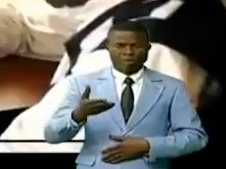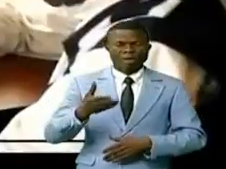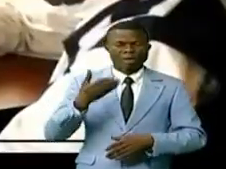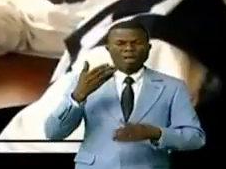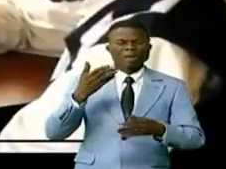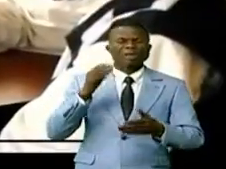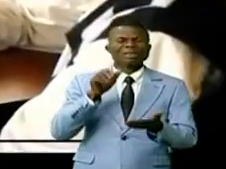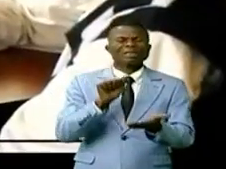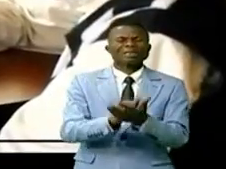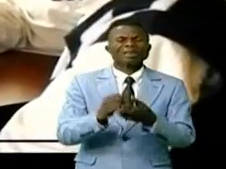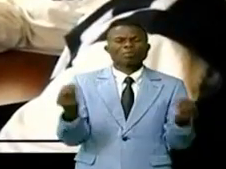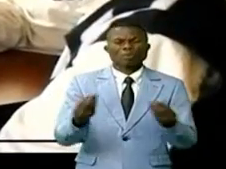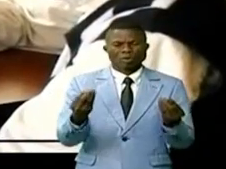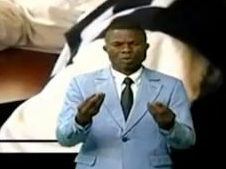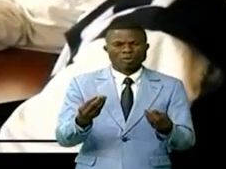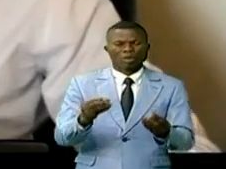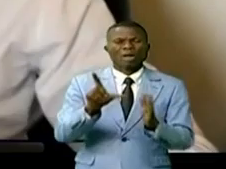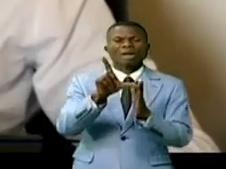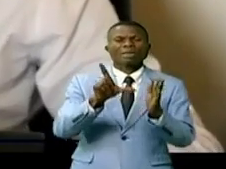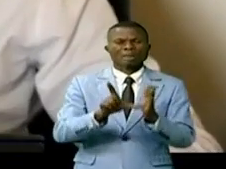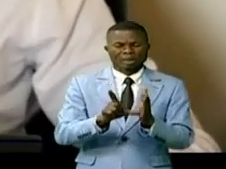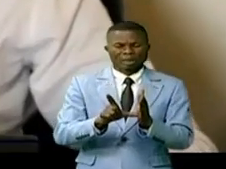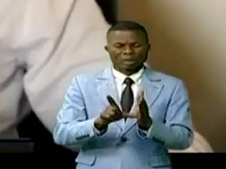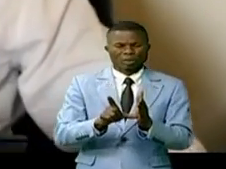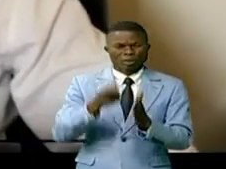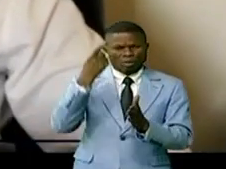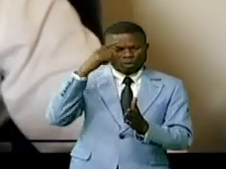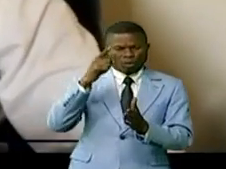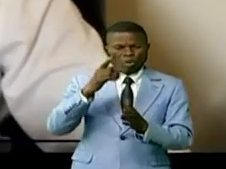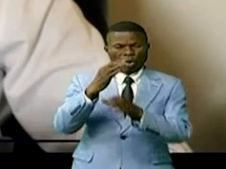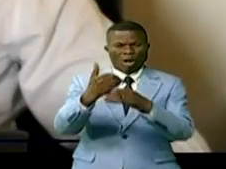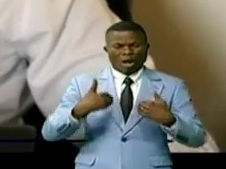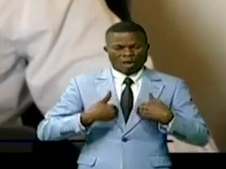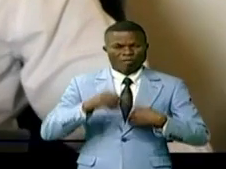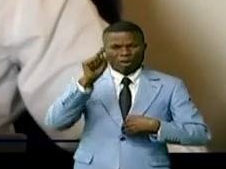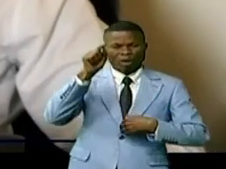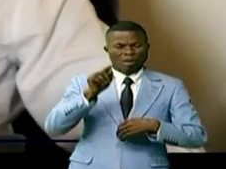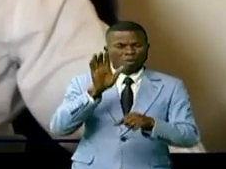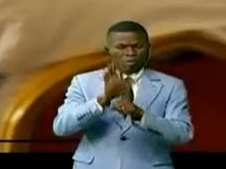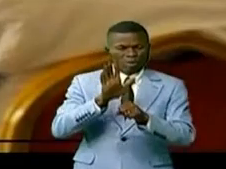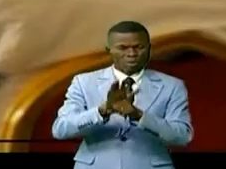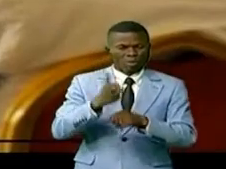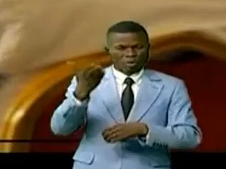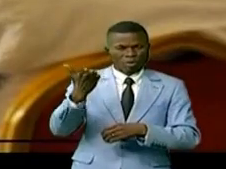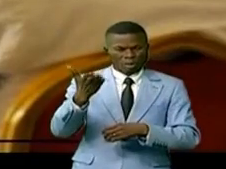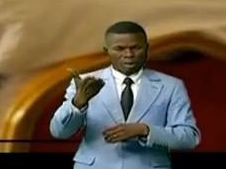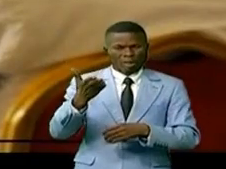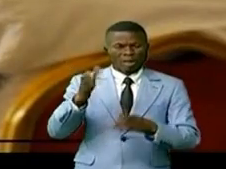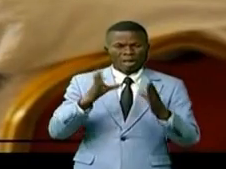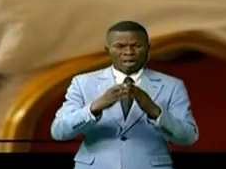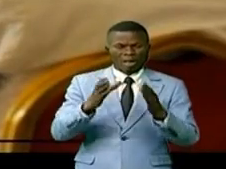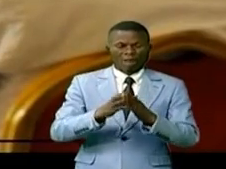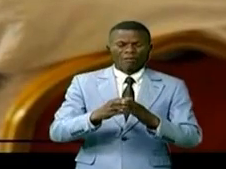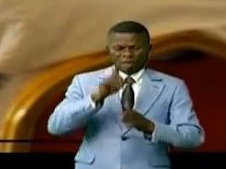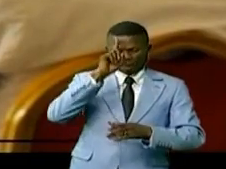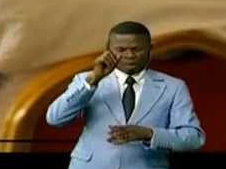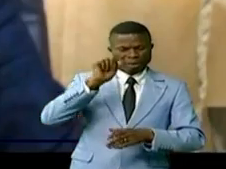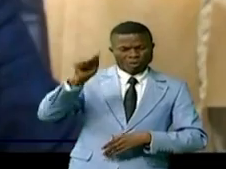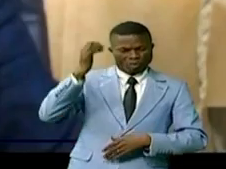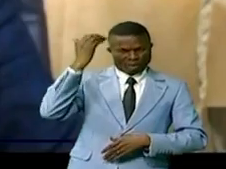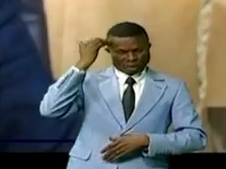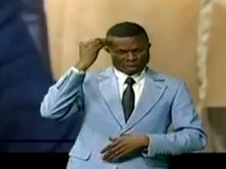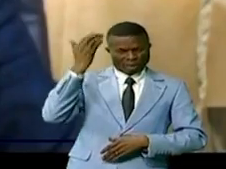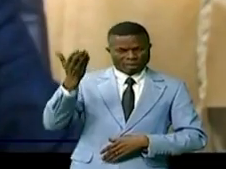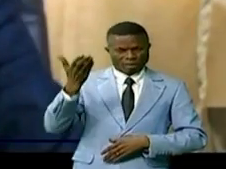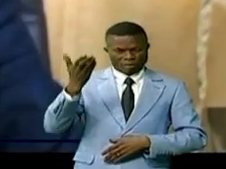cette question et quels sont les critères d'éligibilité pour obtenir un pourcentage qui corrobore avec ses capacités intellectuelles?